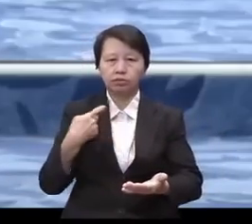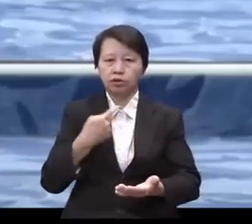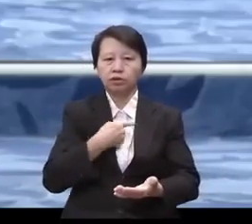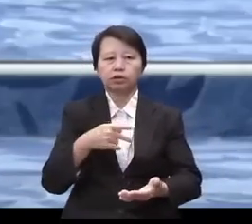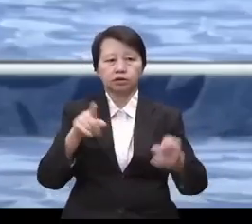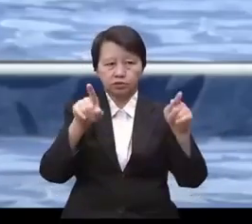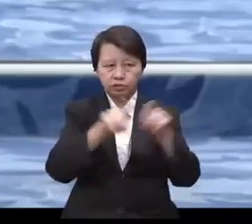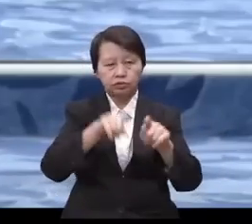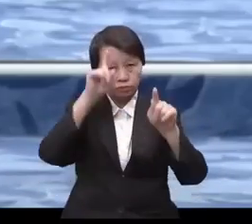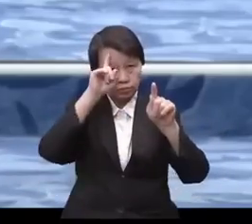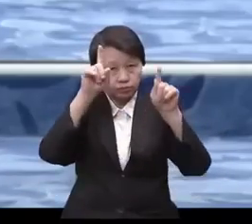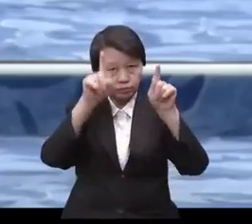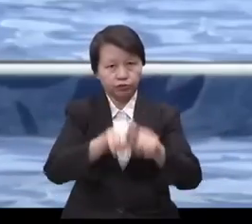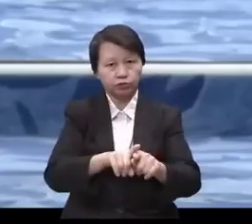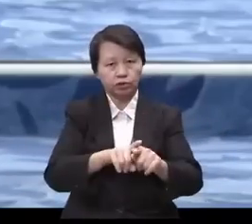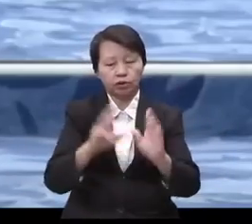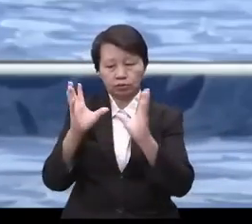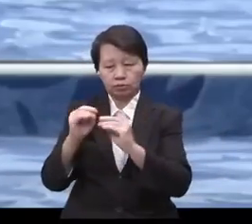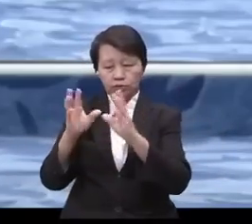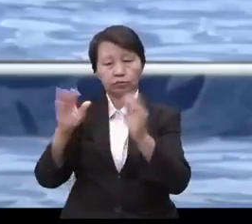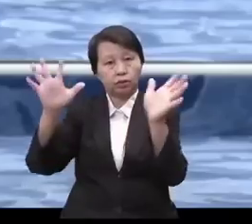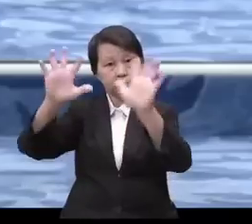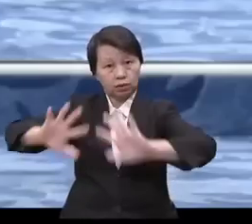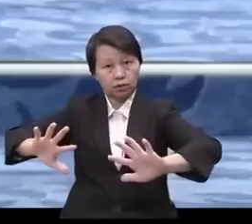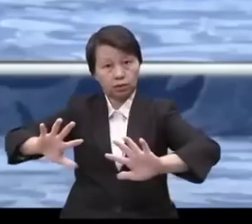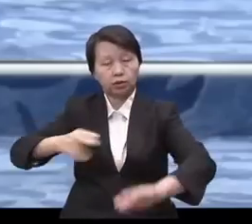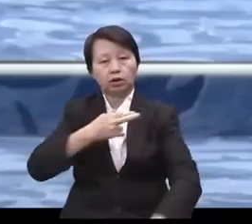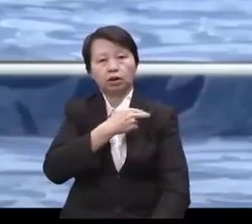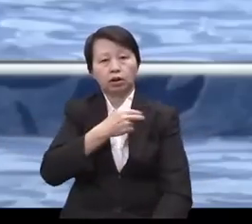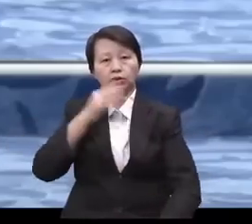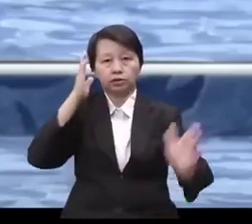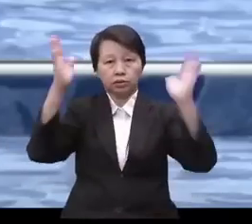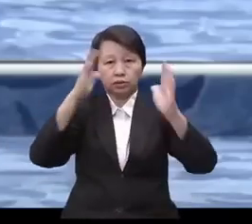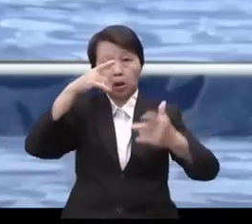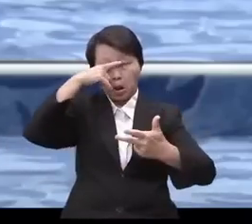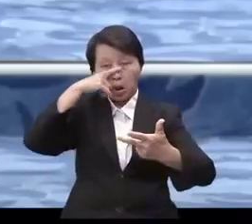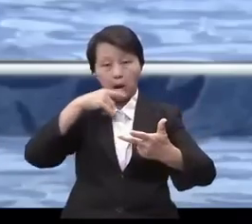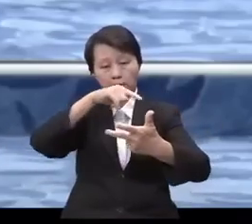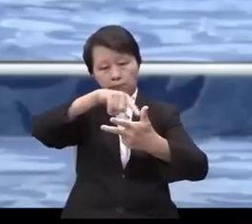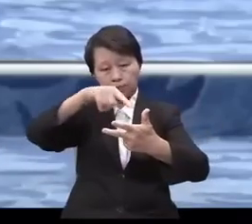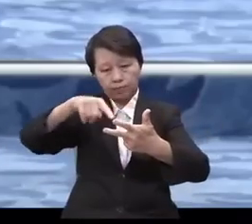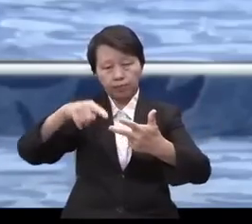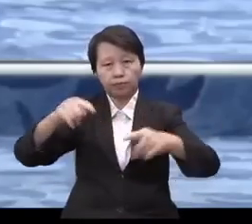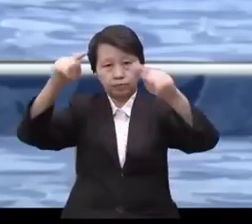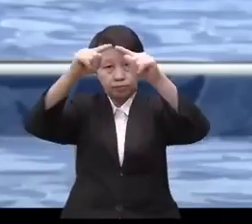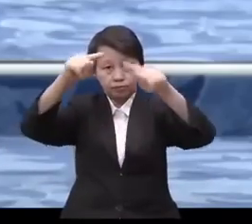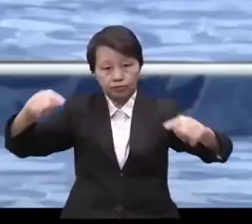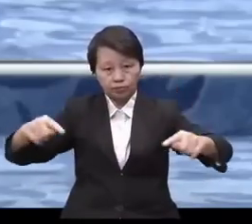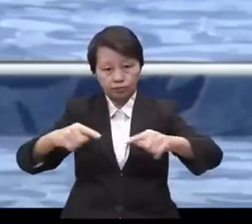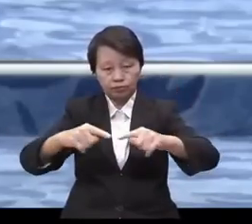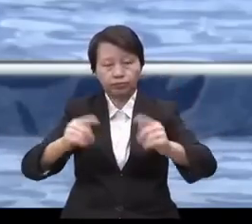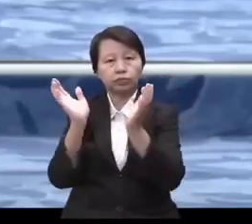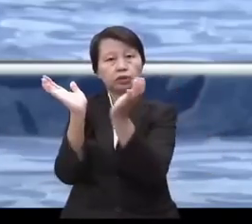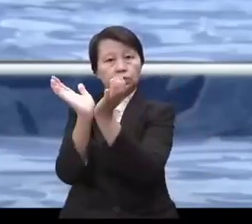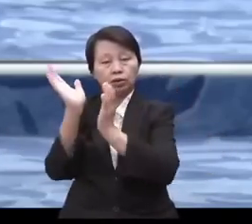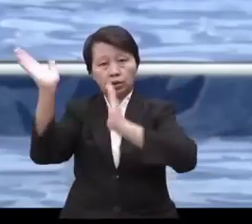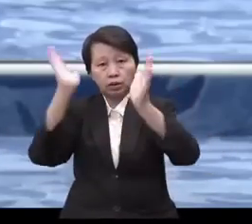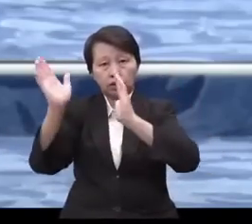mesyuarat di ASEAN bahawa Indonesia Malaysia Thailand Growth Triangle dan